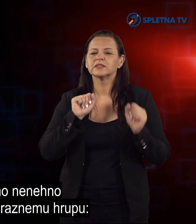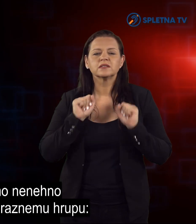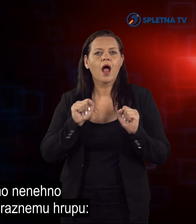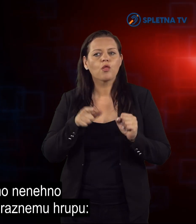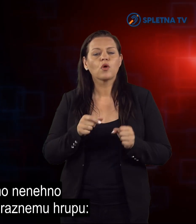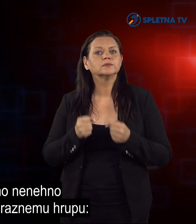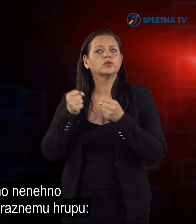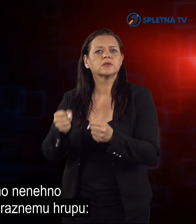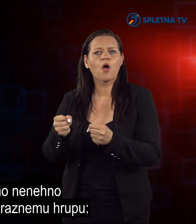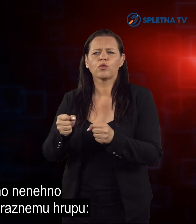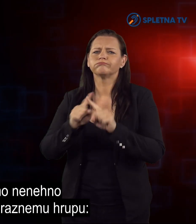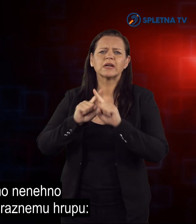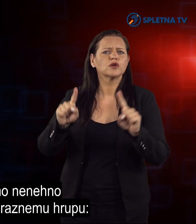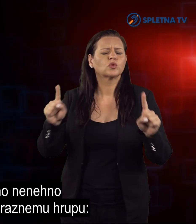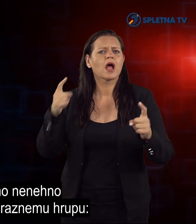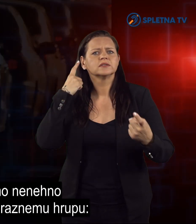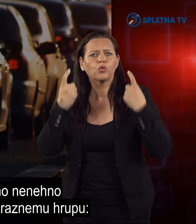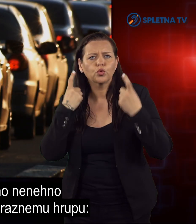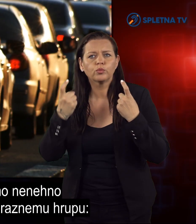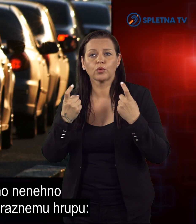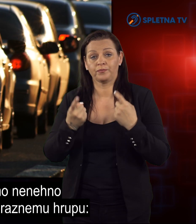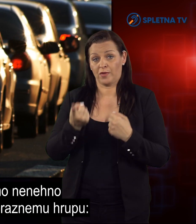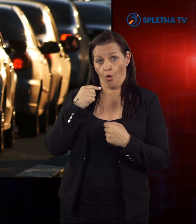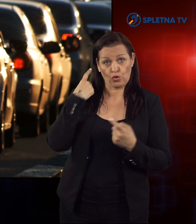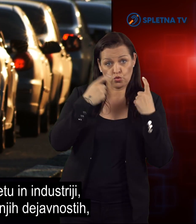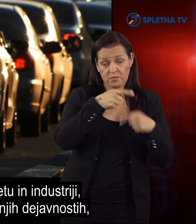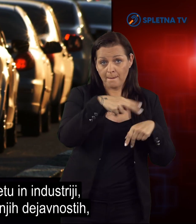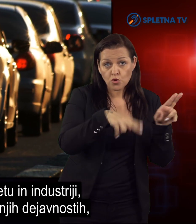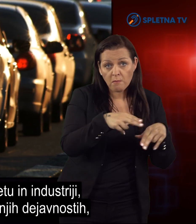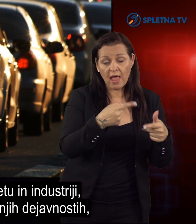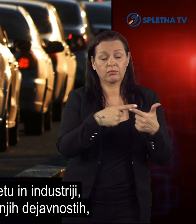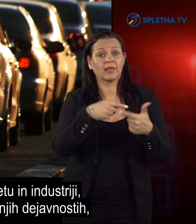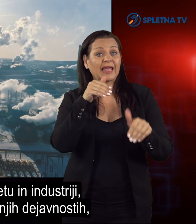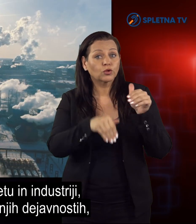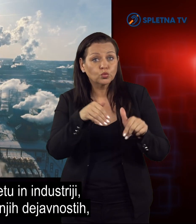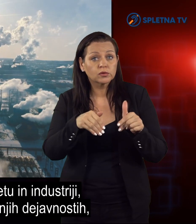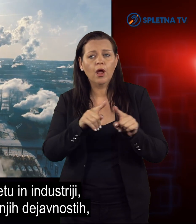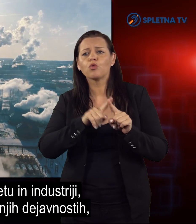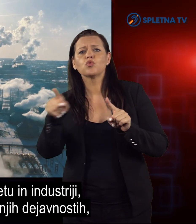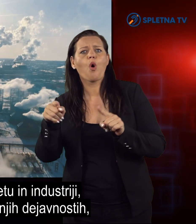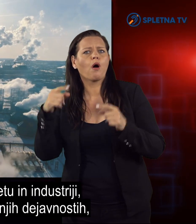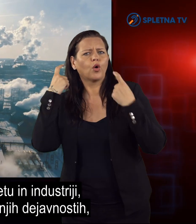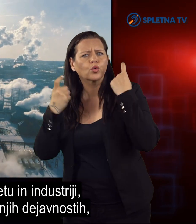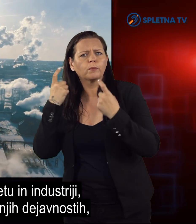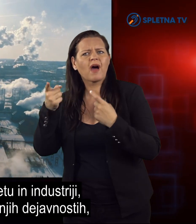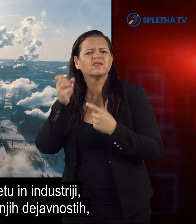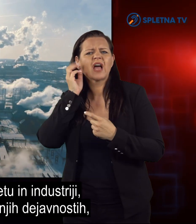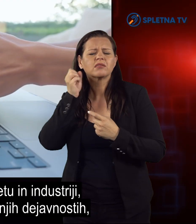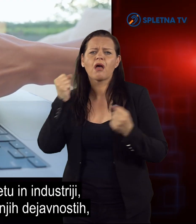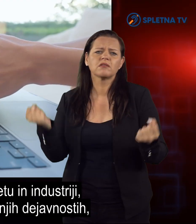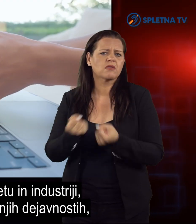V življenju smo nenehno izpostavljeni raznoraznemu hrupu. Od hrupa v prometu in industriji do hrupa v